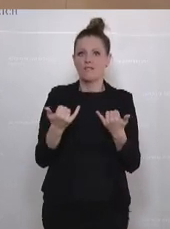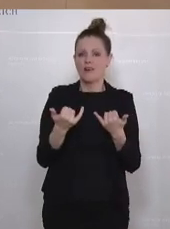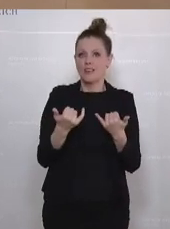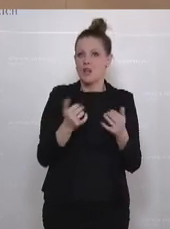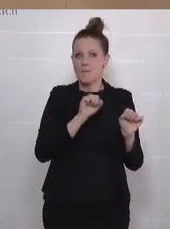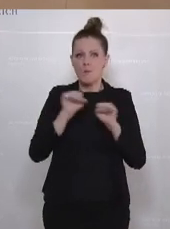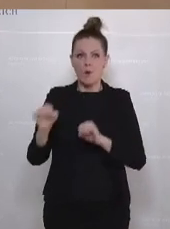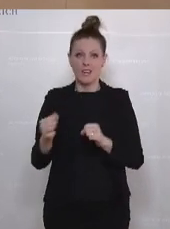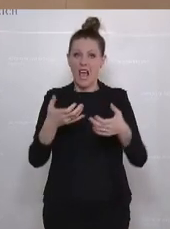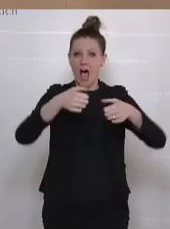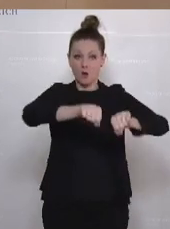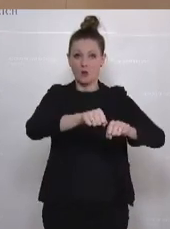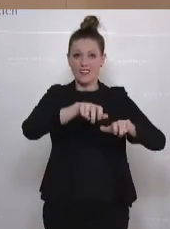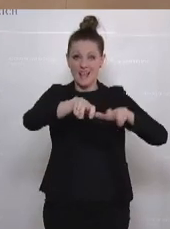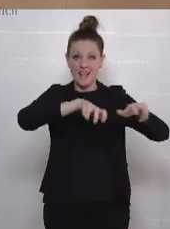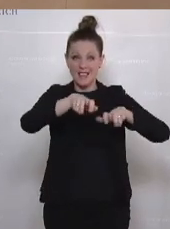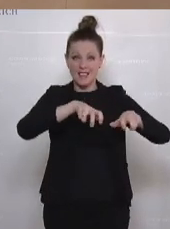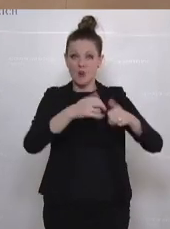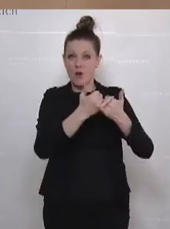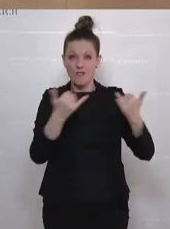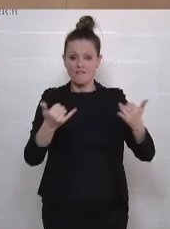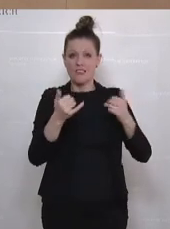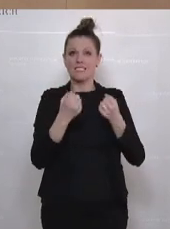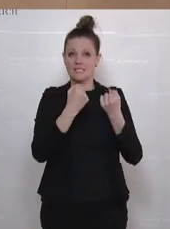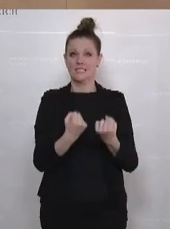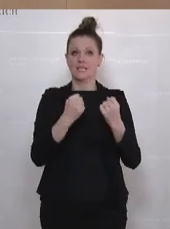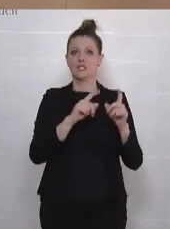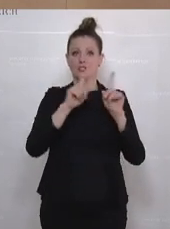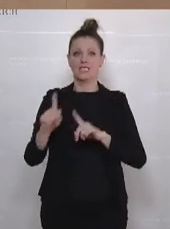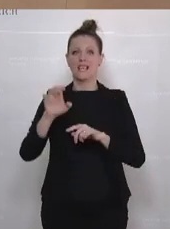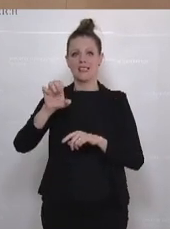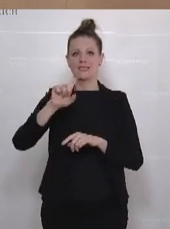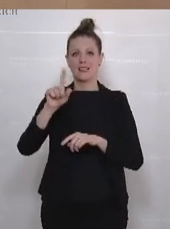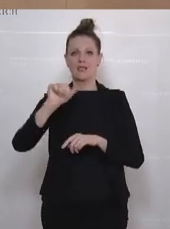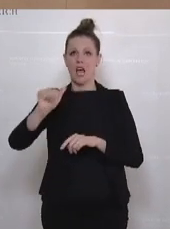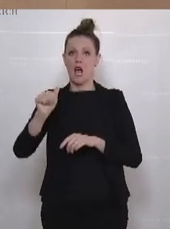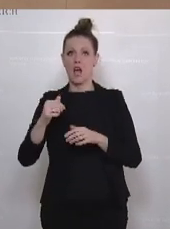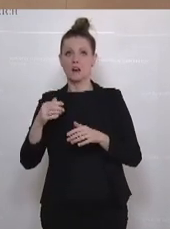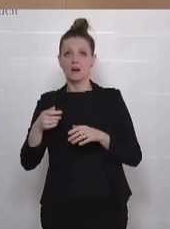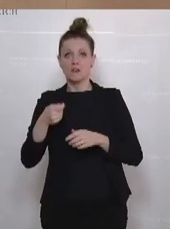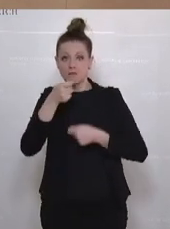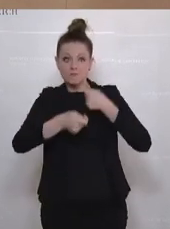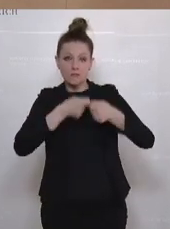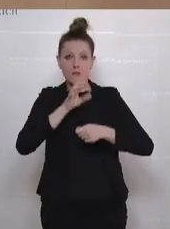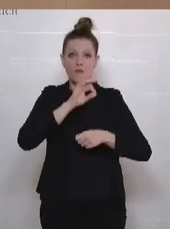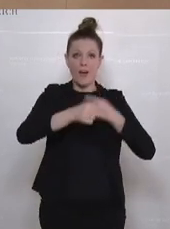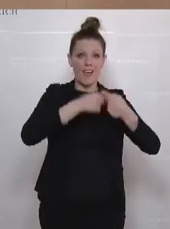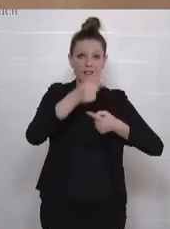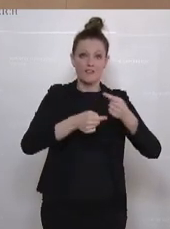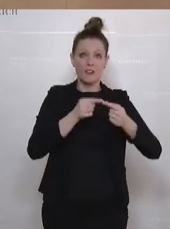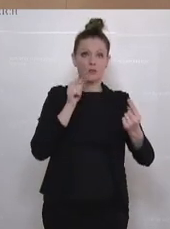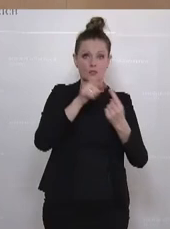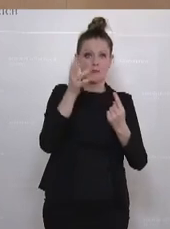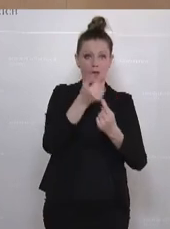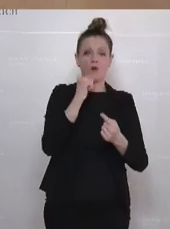mit autoritären Regimesystemen sicherstellen, dass die österreichischen EZA-Zuwendungen tatsächlich den Entwicklungszielen und nicht dem Regime